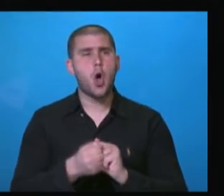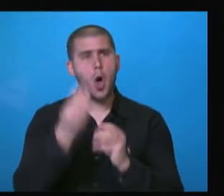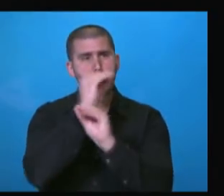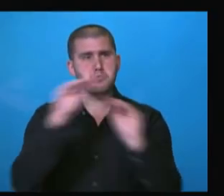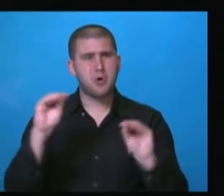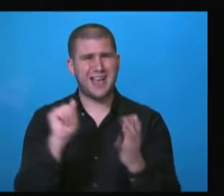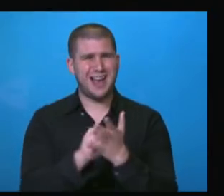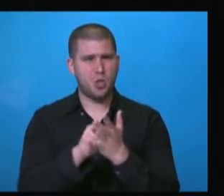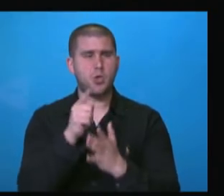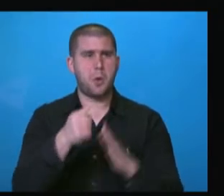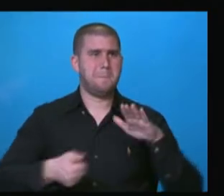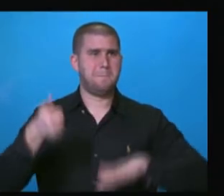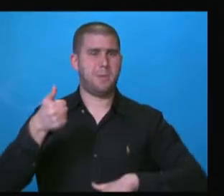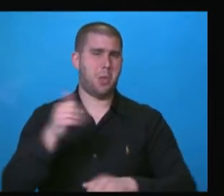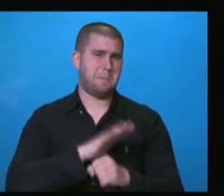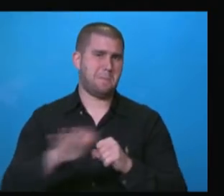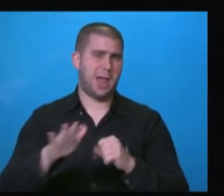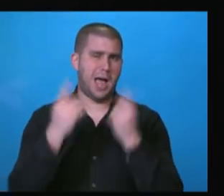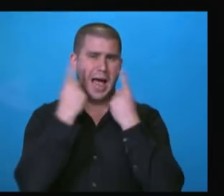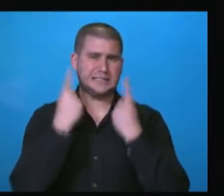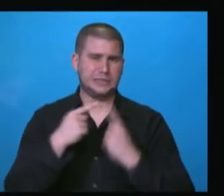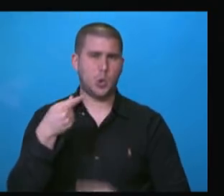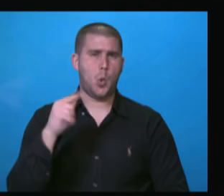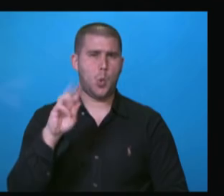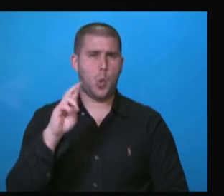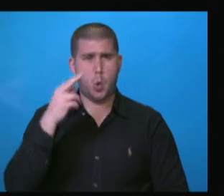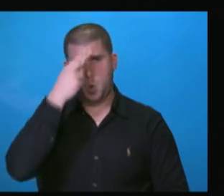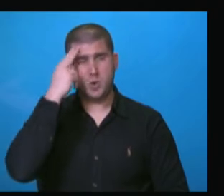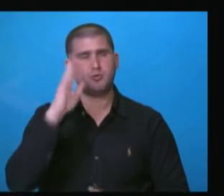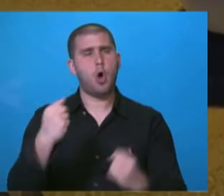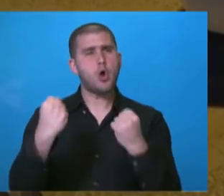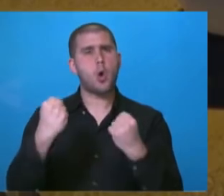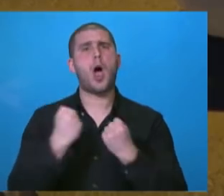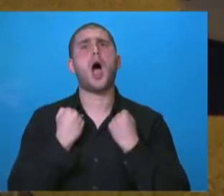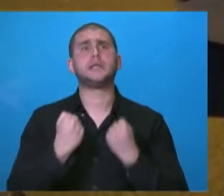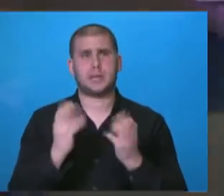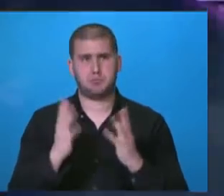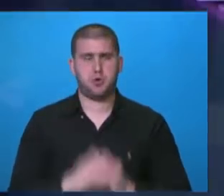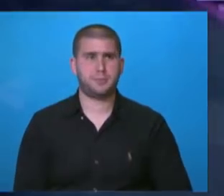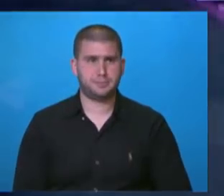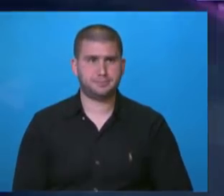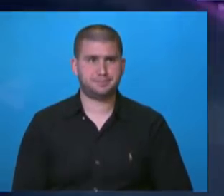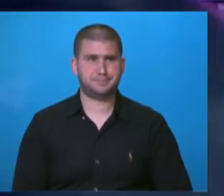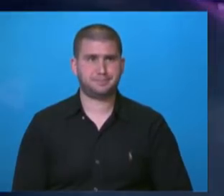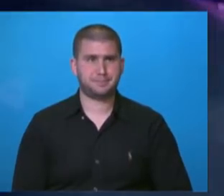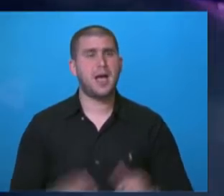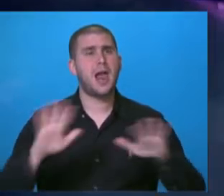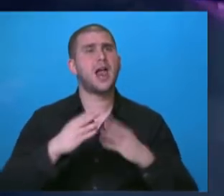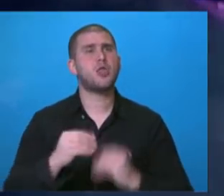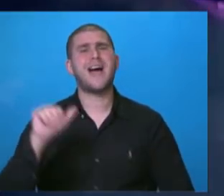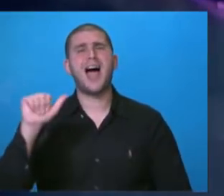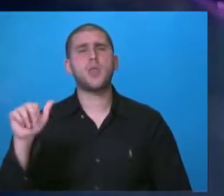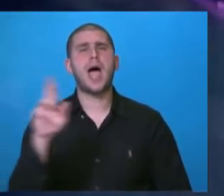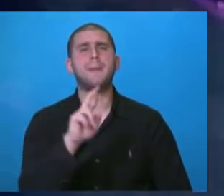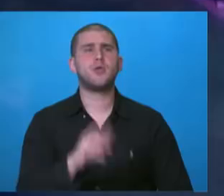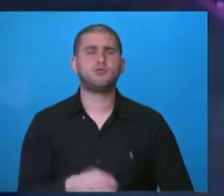מנוהל באופן מלא על ידי גור, ובאופן כללי לגור יש עוצמה חזקה מאוד. לילה טוב, אהרון רבינוביץ'. לילה